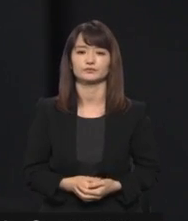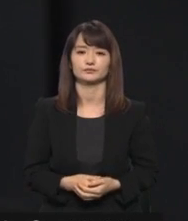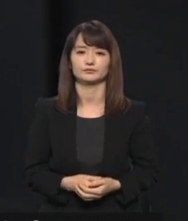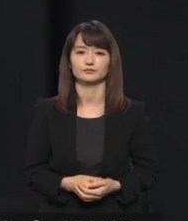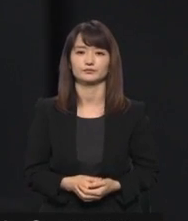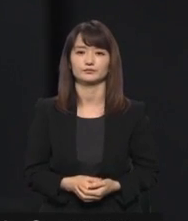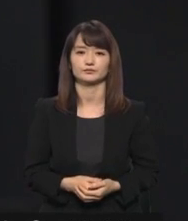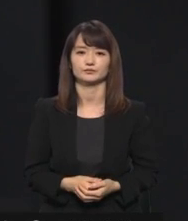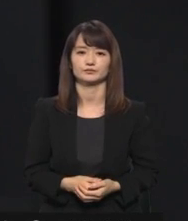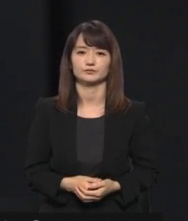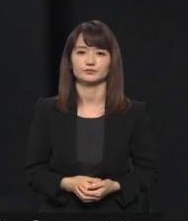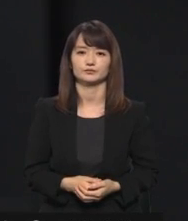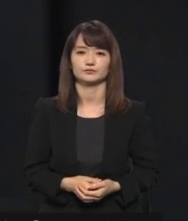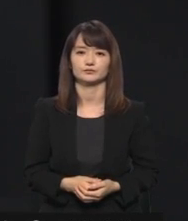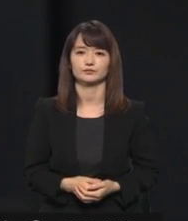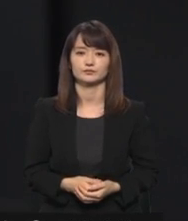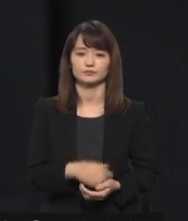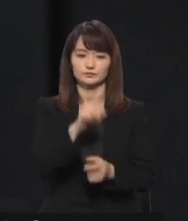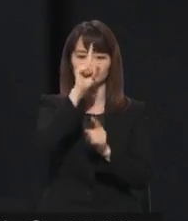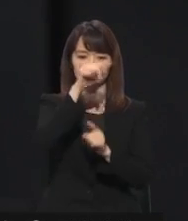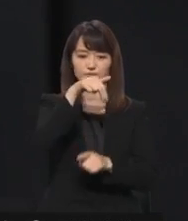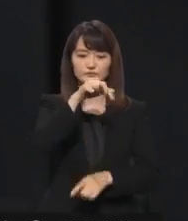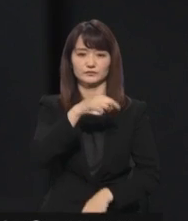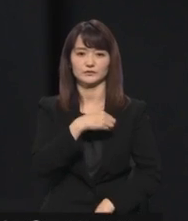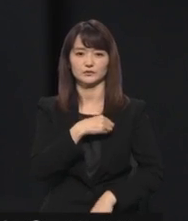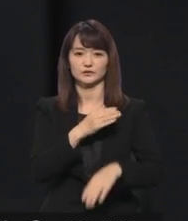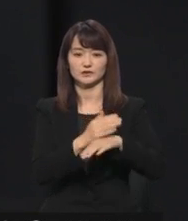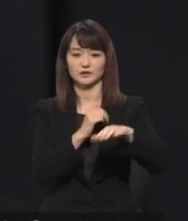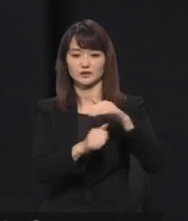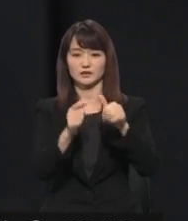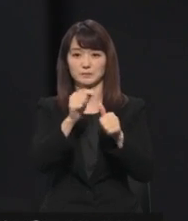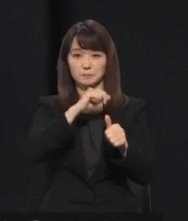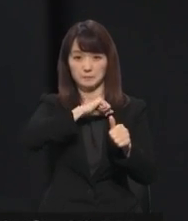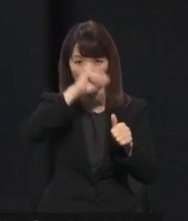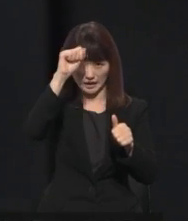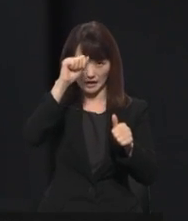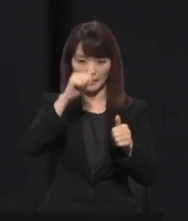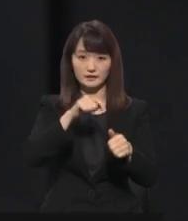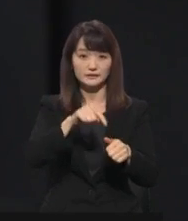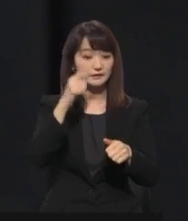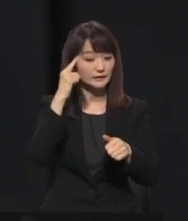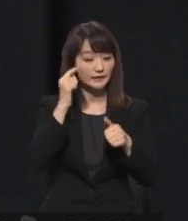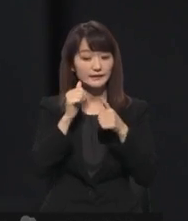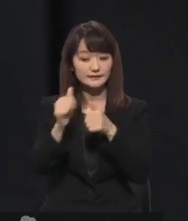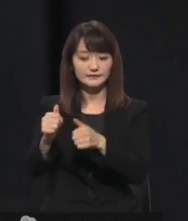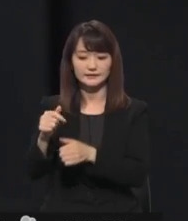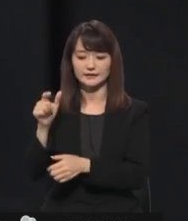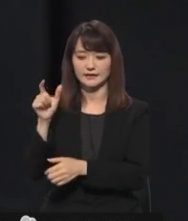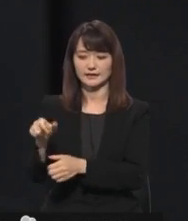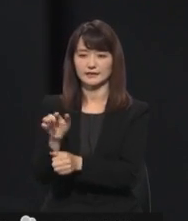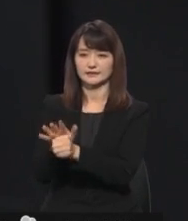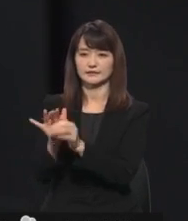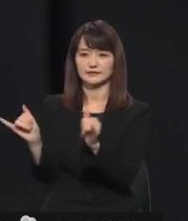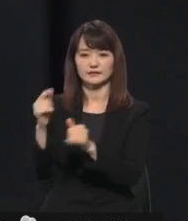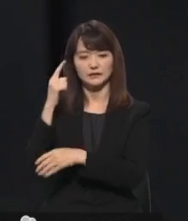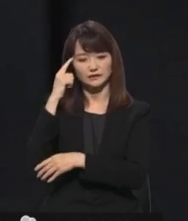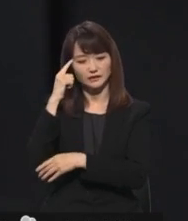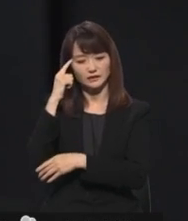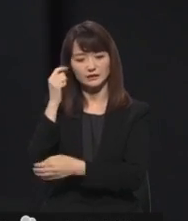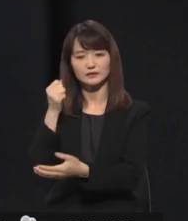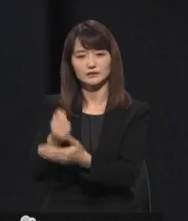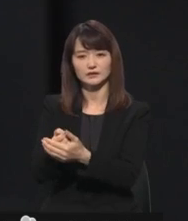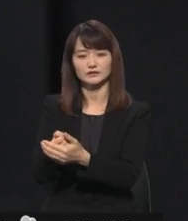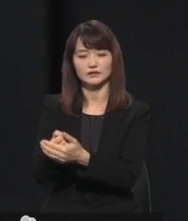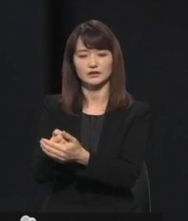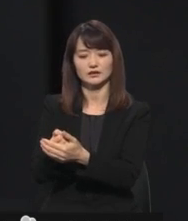보면은 어이 이제 명우의 당 대표가 되면 그 이재명 의원 의 의도에 따라서 강성 당원들이 주둥이는 그런 4 결정 위험하다